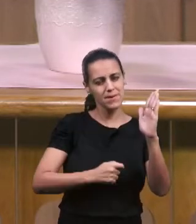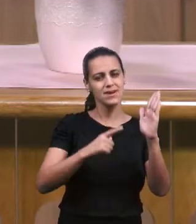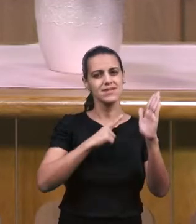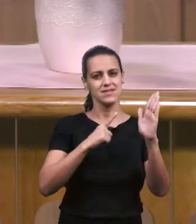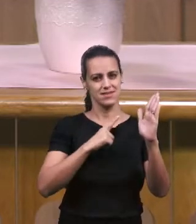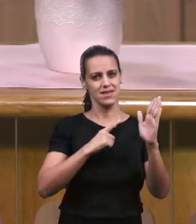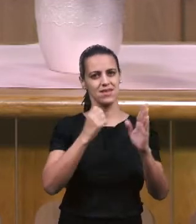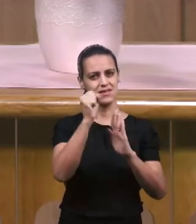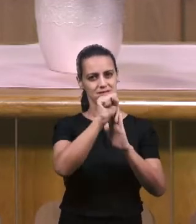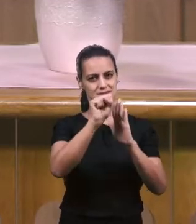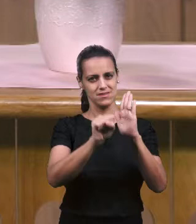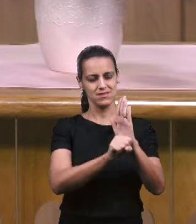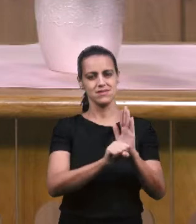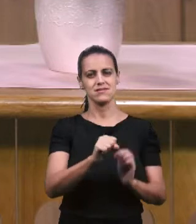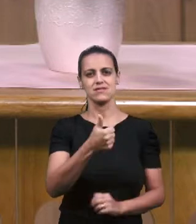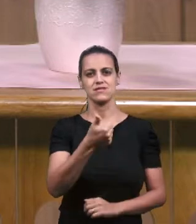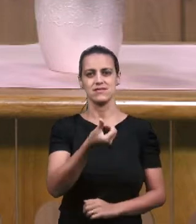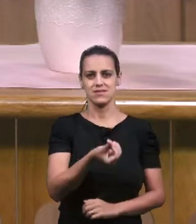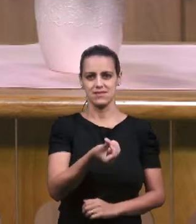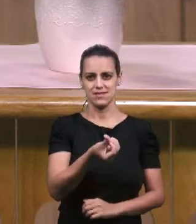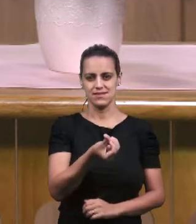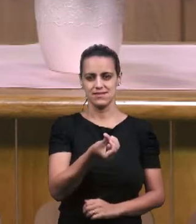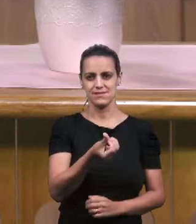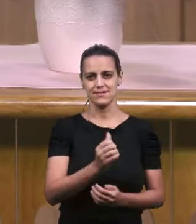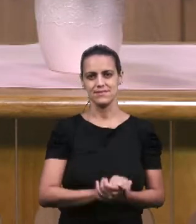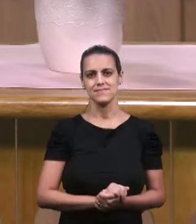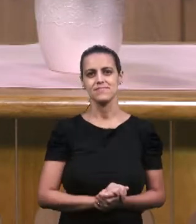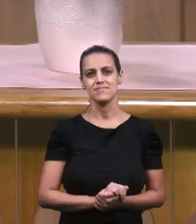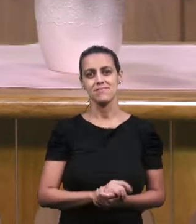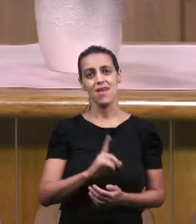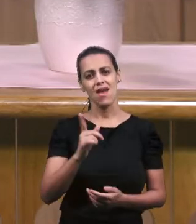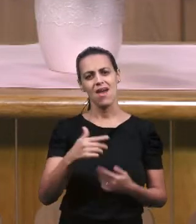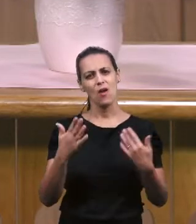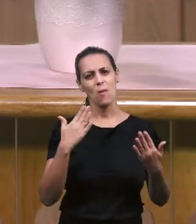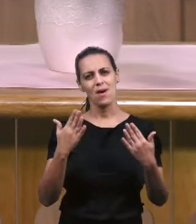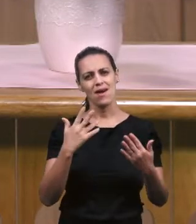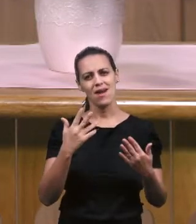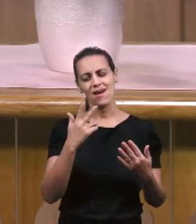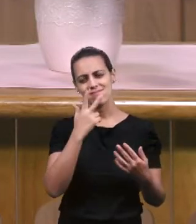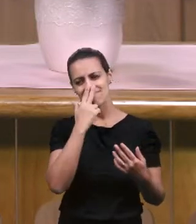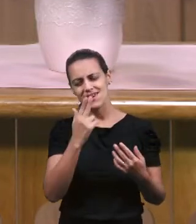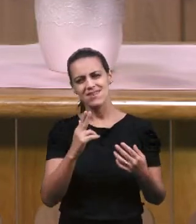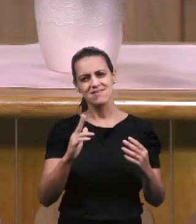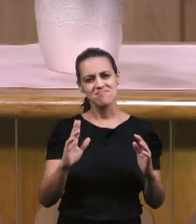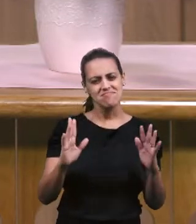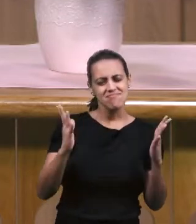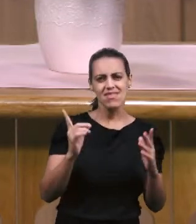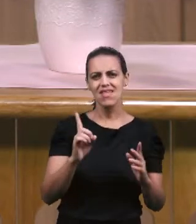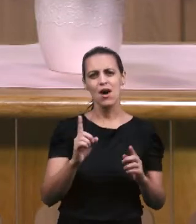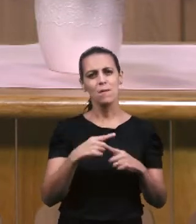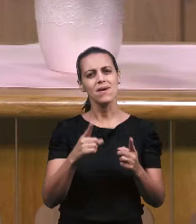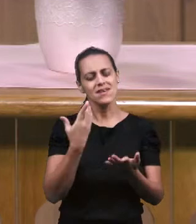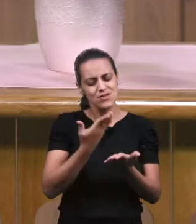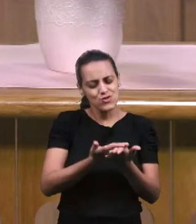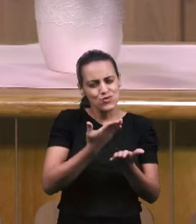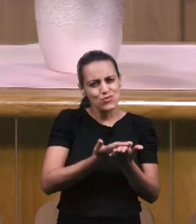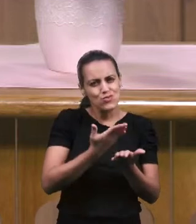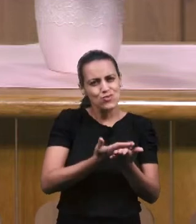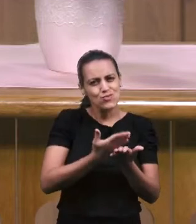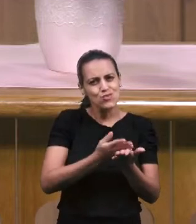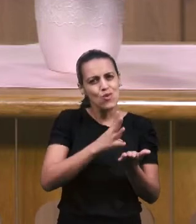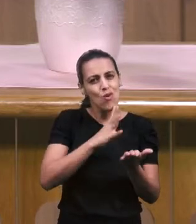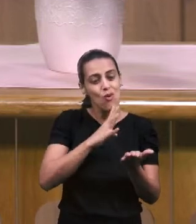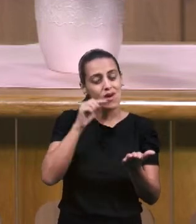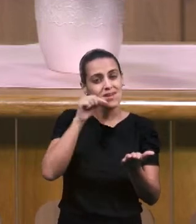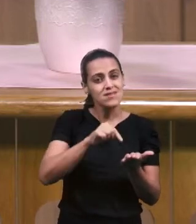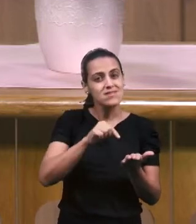les 95 thèses présentées dans la réforme religieuse du XVIe siècle. Il ne s'agit pas d'une commémoration, mais